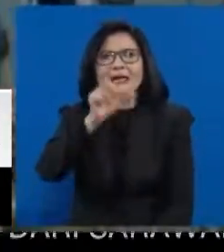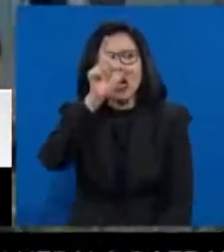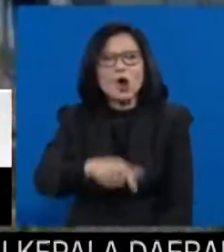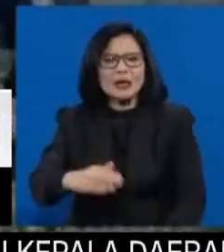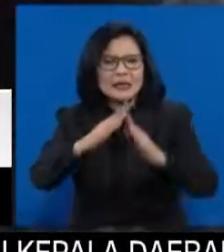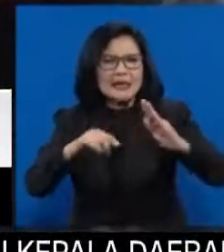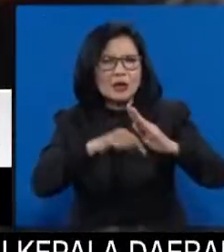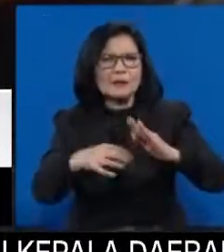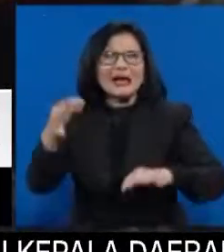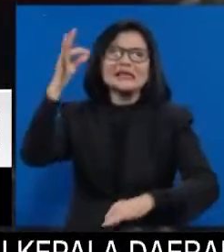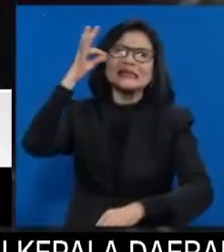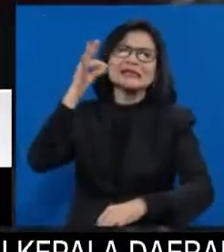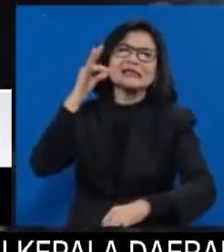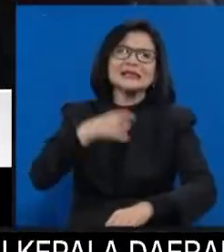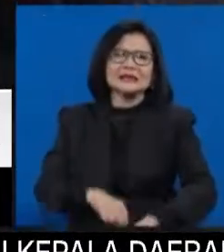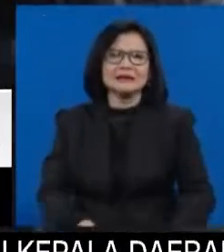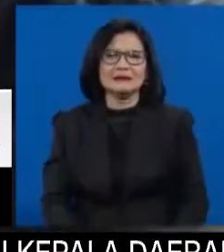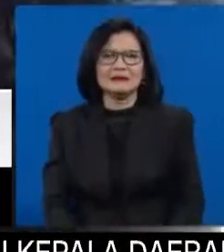sengatan tawon Vespa.